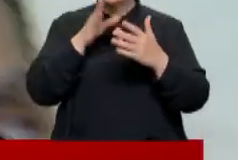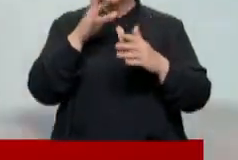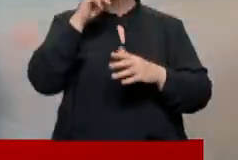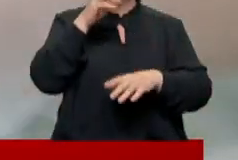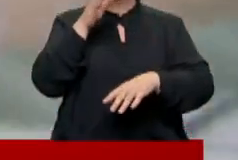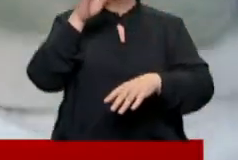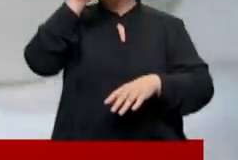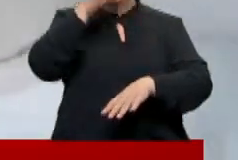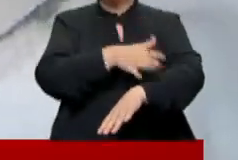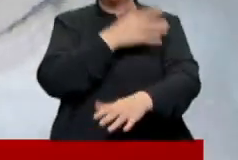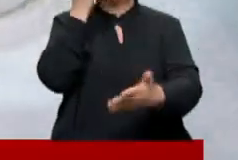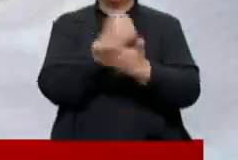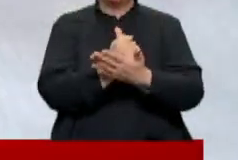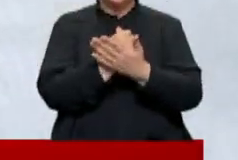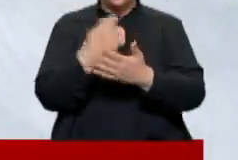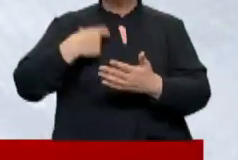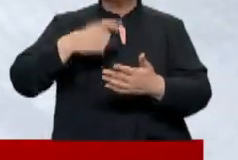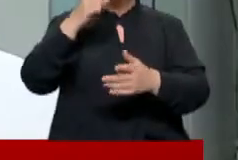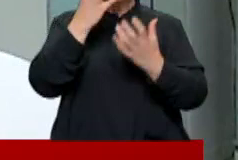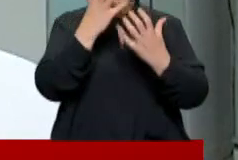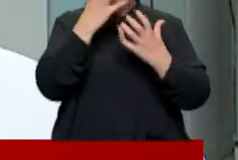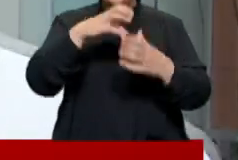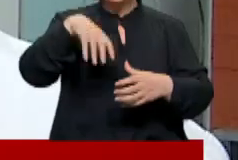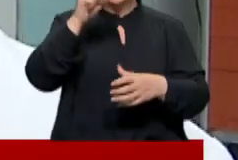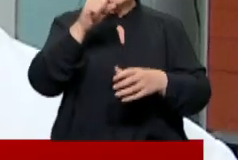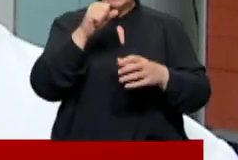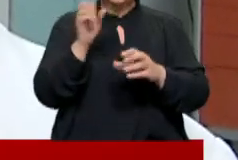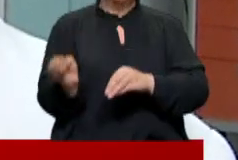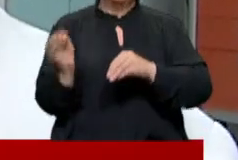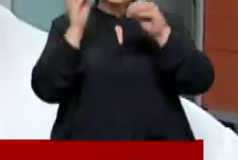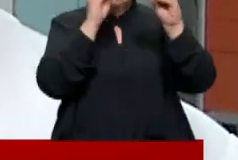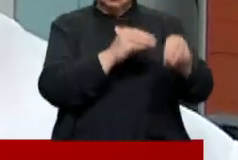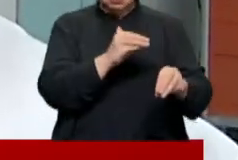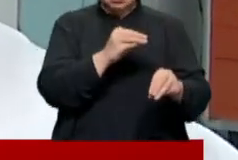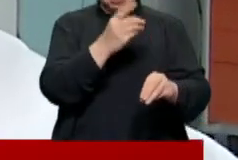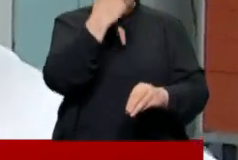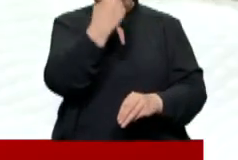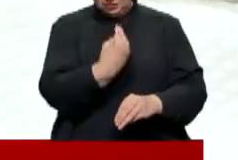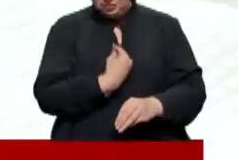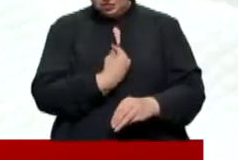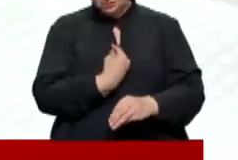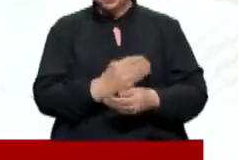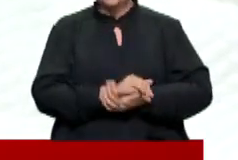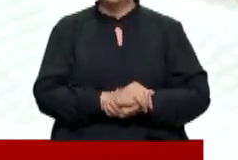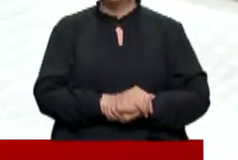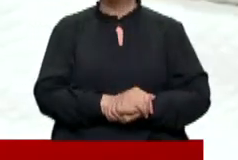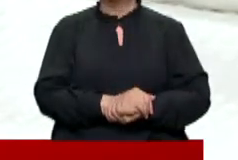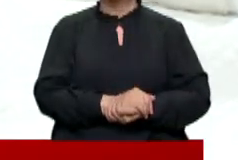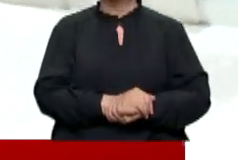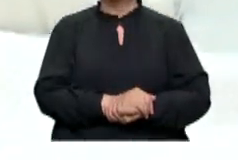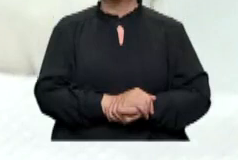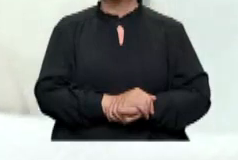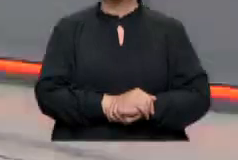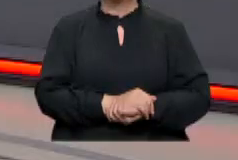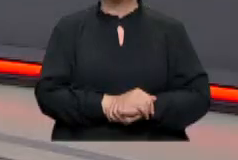İstanbul Valiliği'nin oluruyla özel bir rehabilitasyon merkezi, bir tedavi merkezi nakledileceği tarafımıza bildirildi.